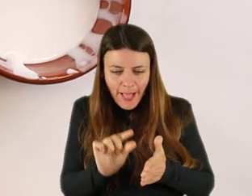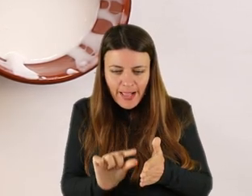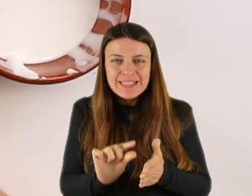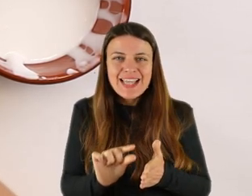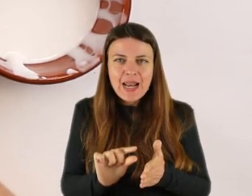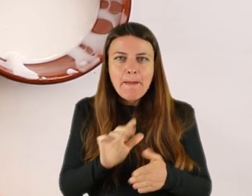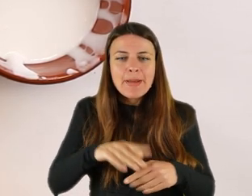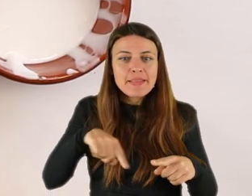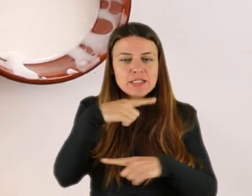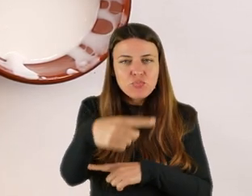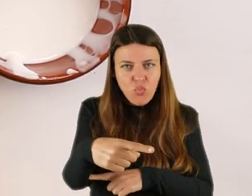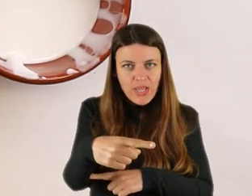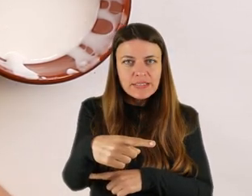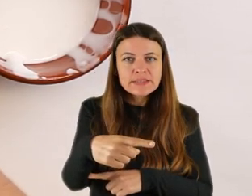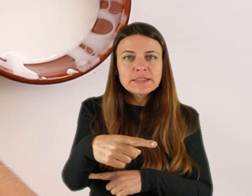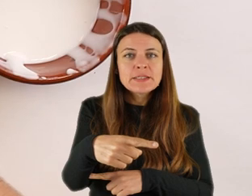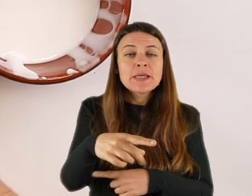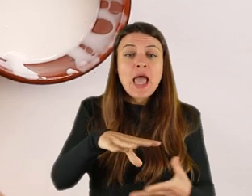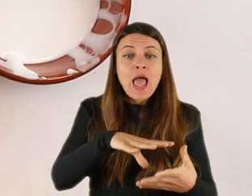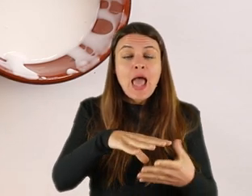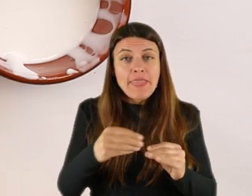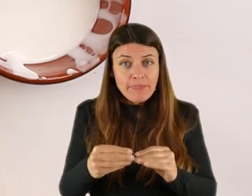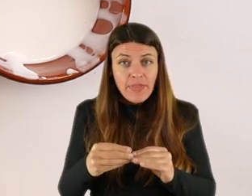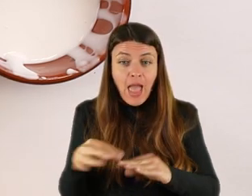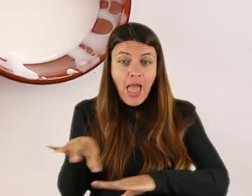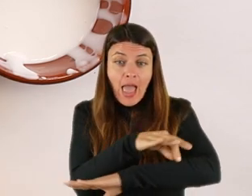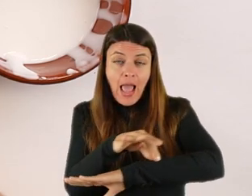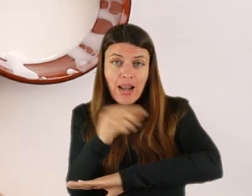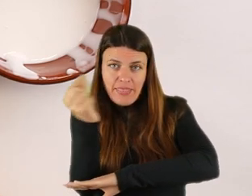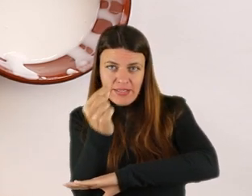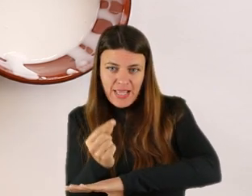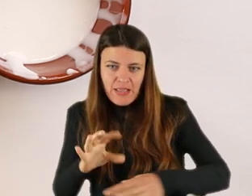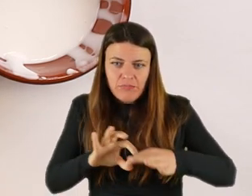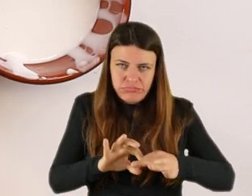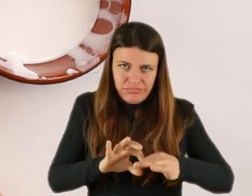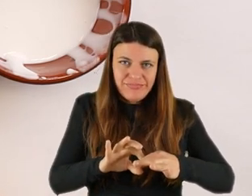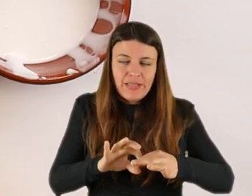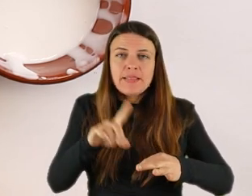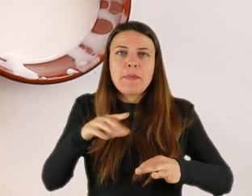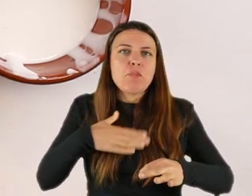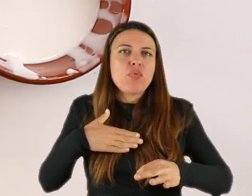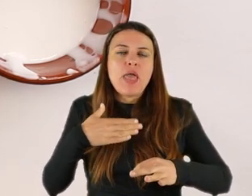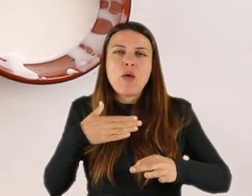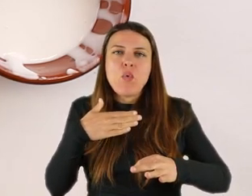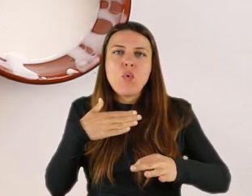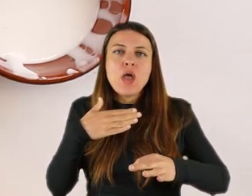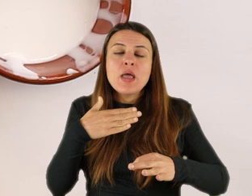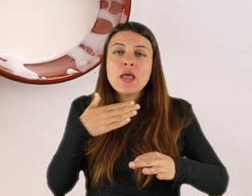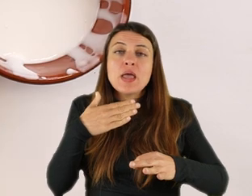fer el disseny que quadri amb la base que utilitzeu. També podeu fer servir cartró si no teniu